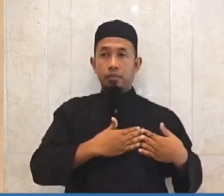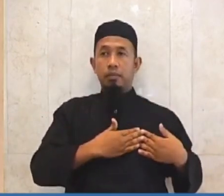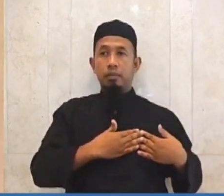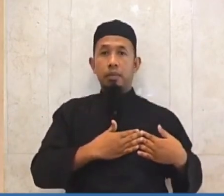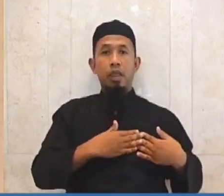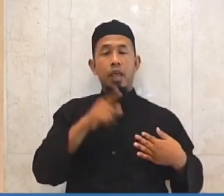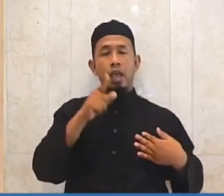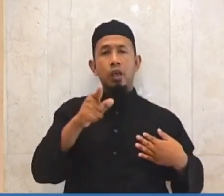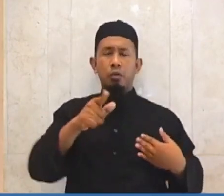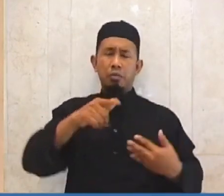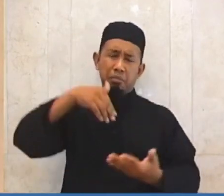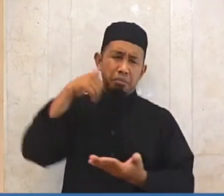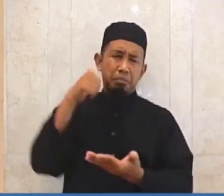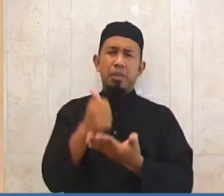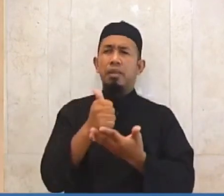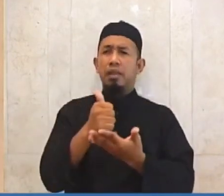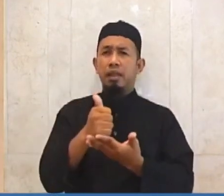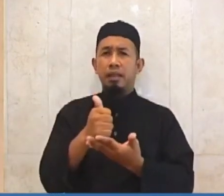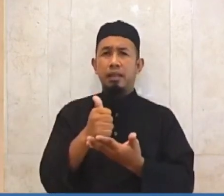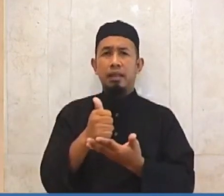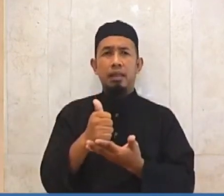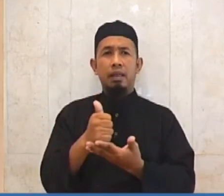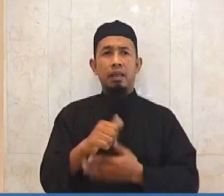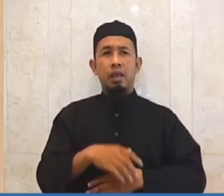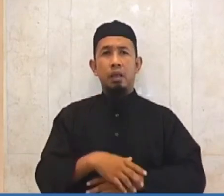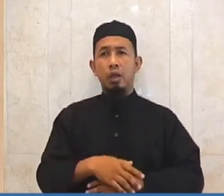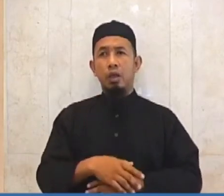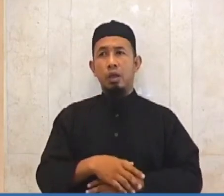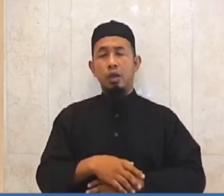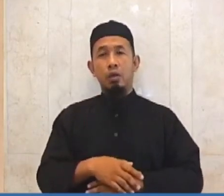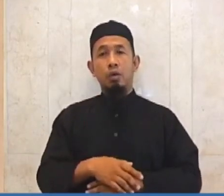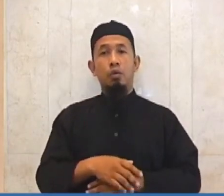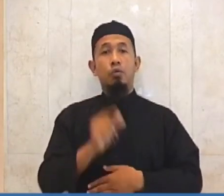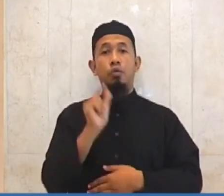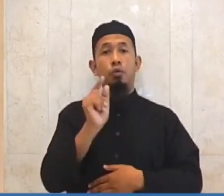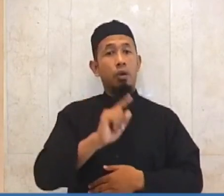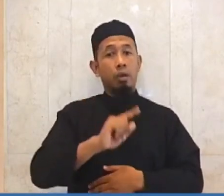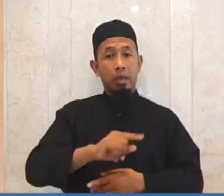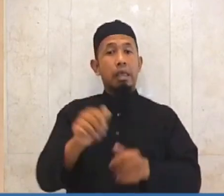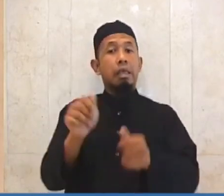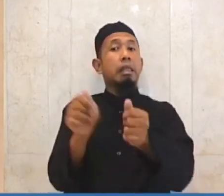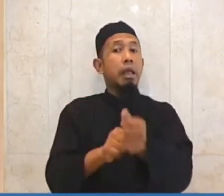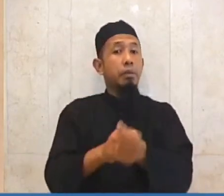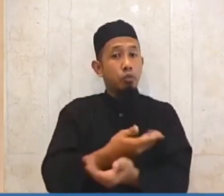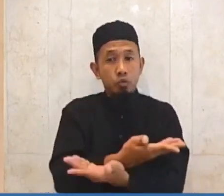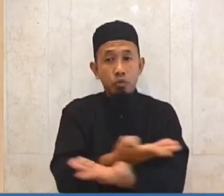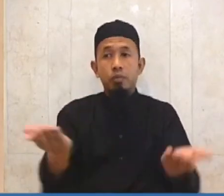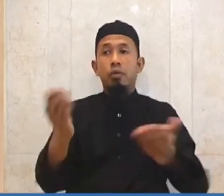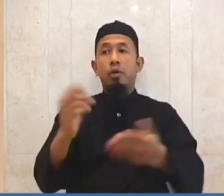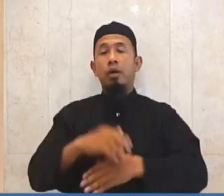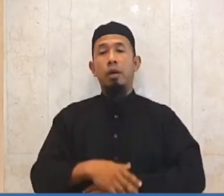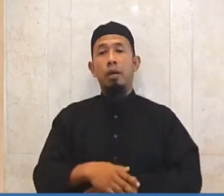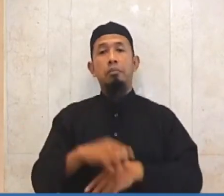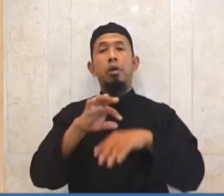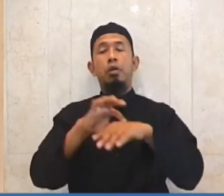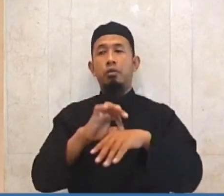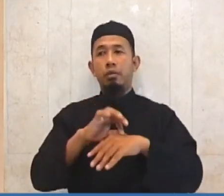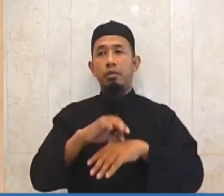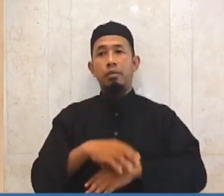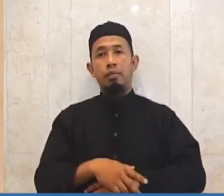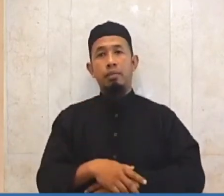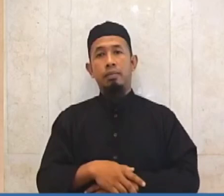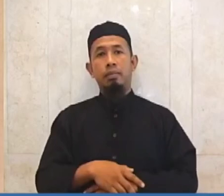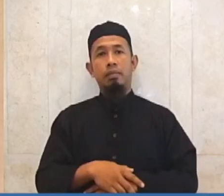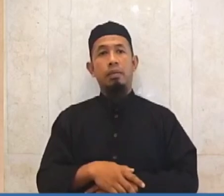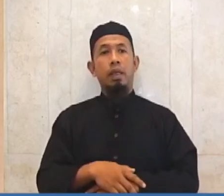penting menjadi bagian uren bagi setiap hamba Allah bagi setiap manusia agar